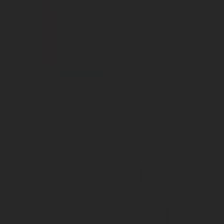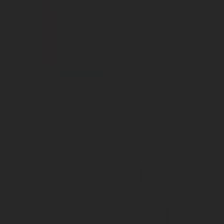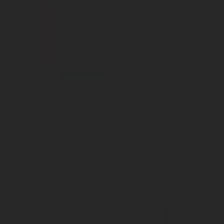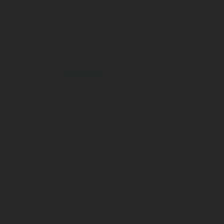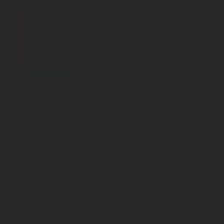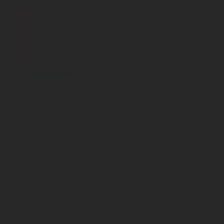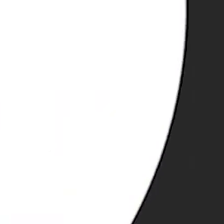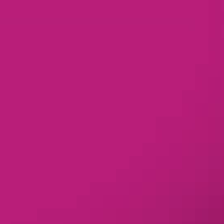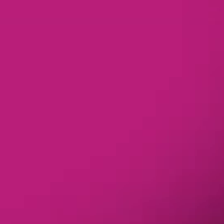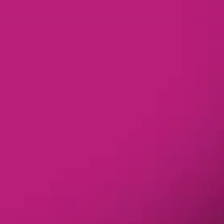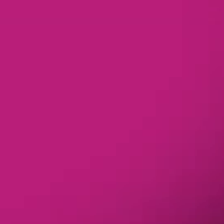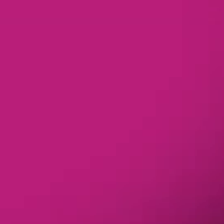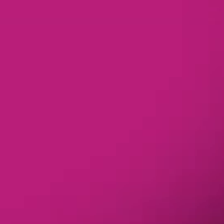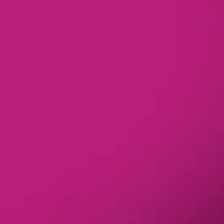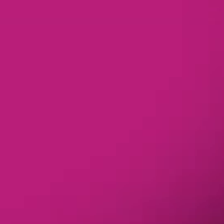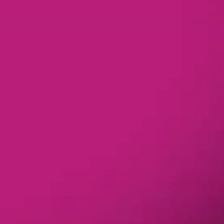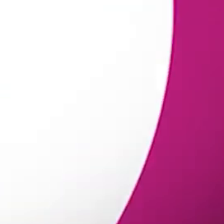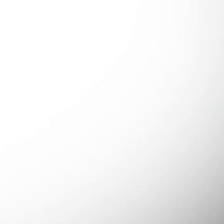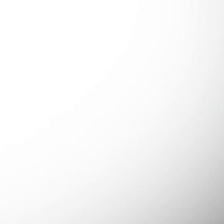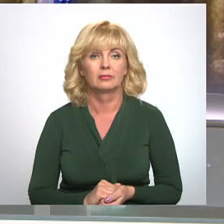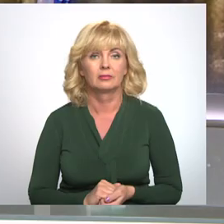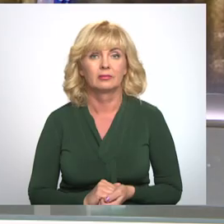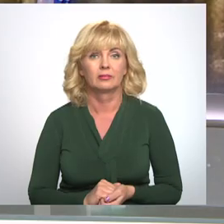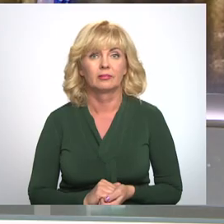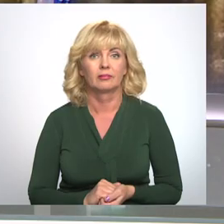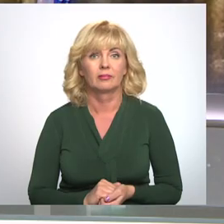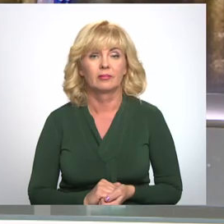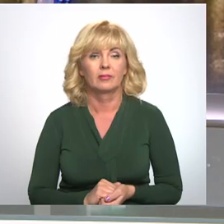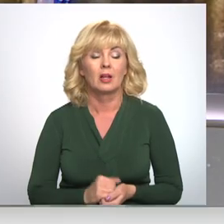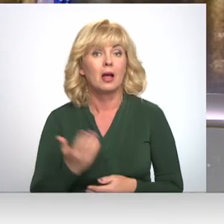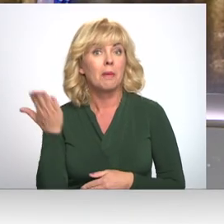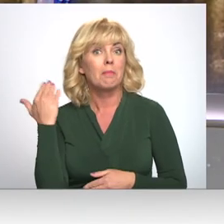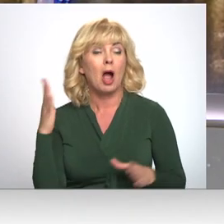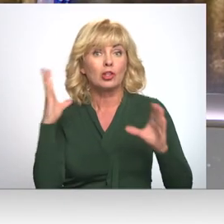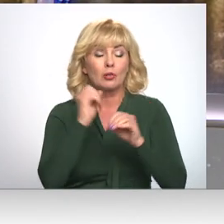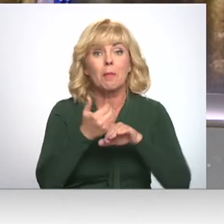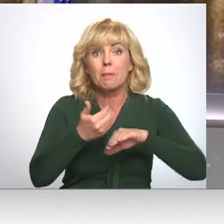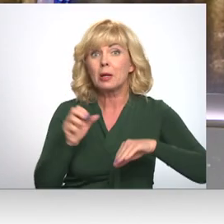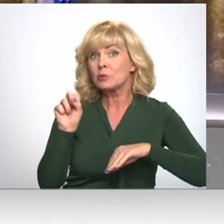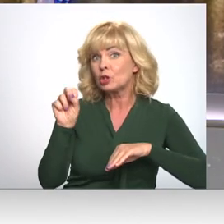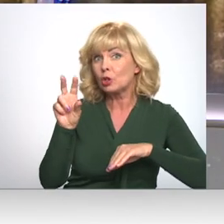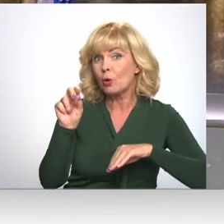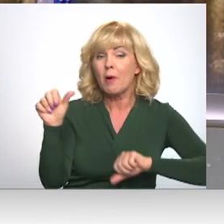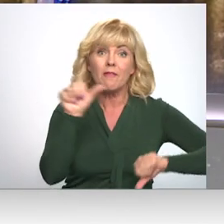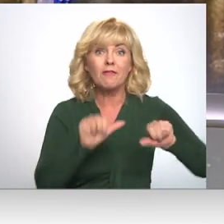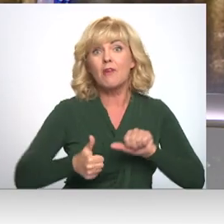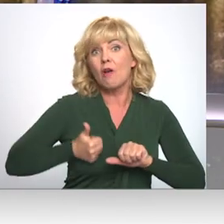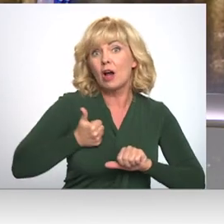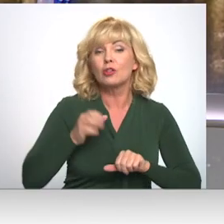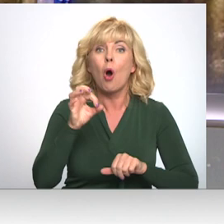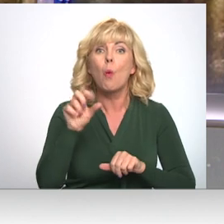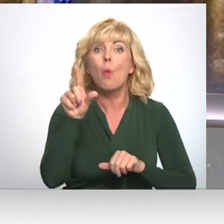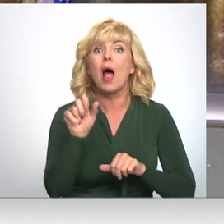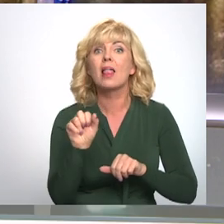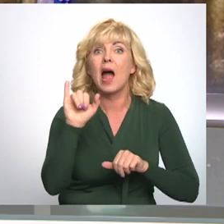Re! Viss ēters ir te! Pagājušajā naktī īsi pirms pusnakts farmācijas uzņēmuma Olen